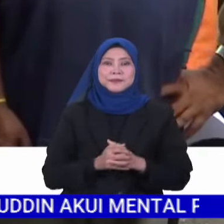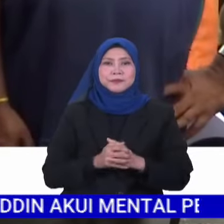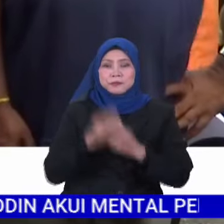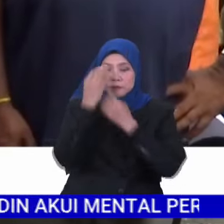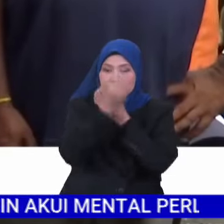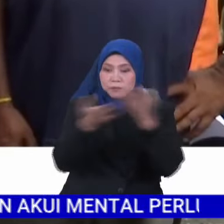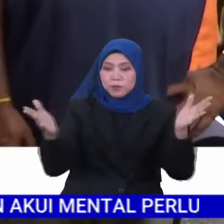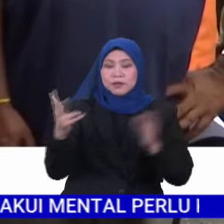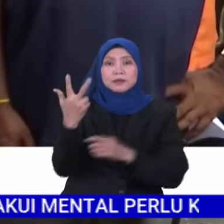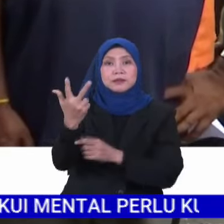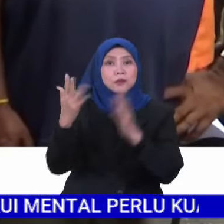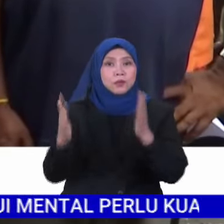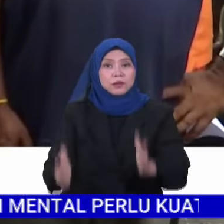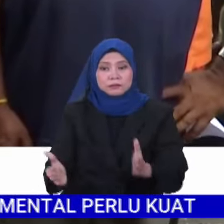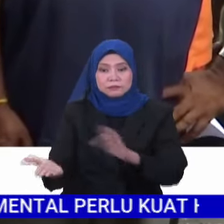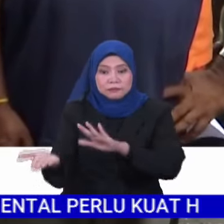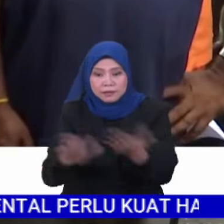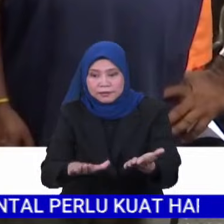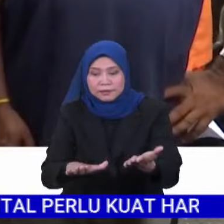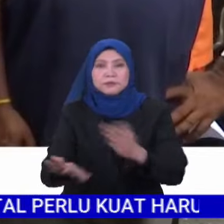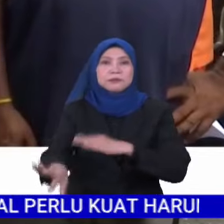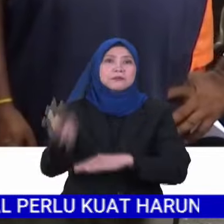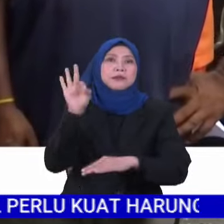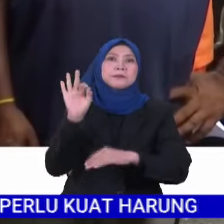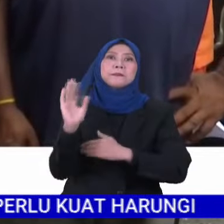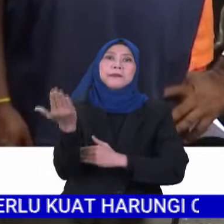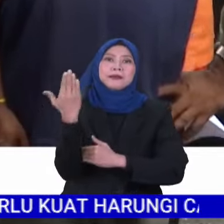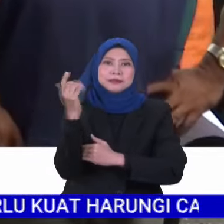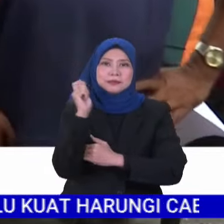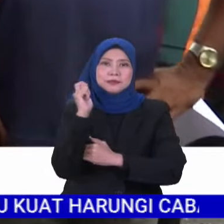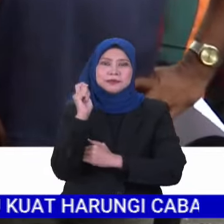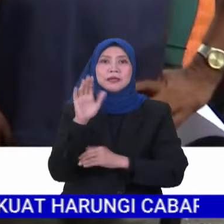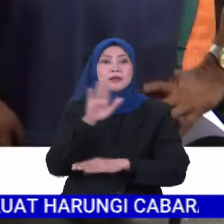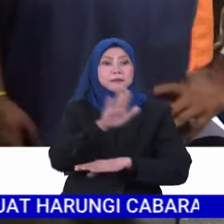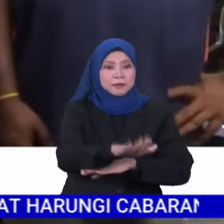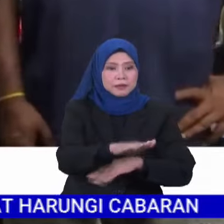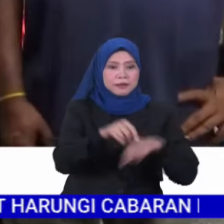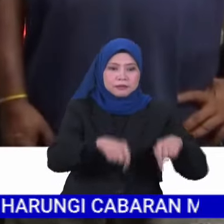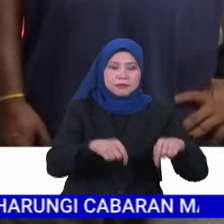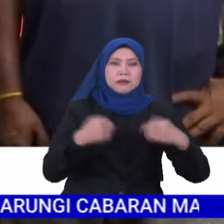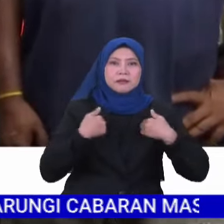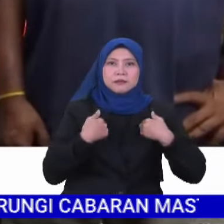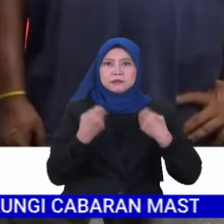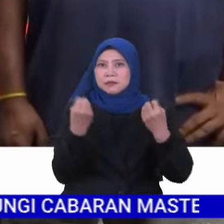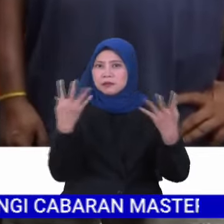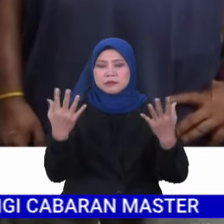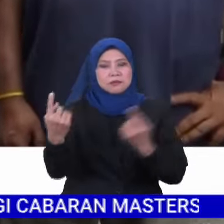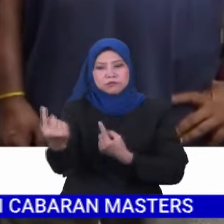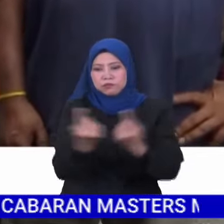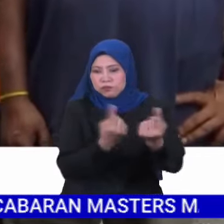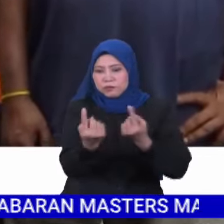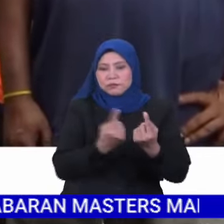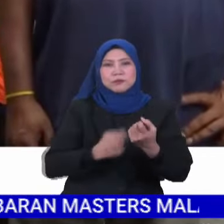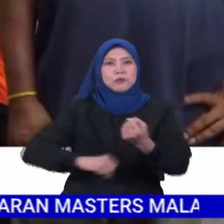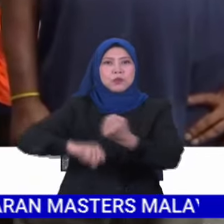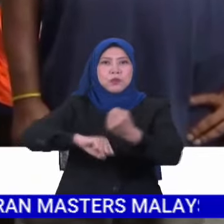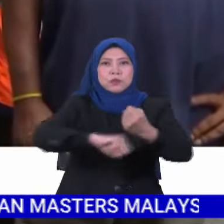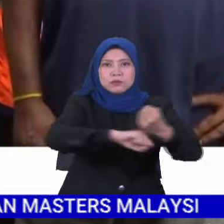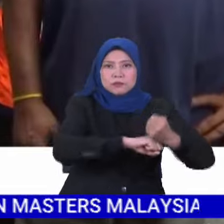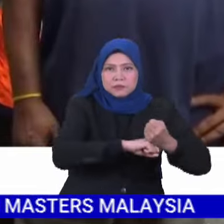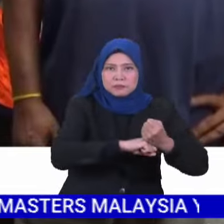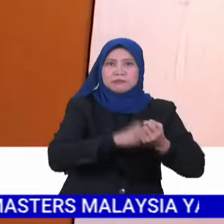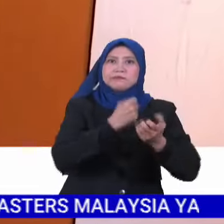A3 Bang setelah pun ditemui pagi tadi Adana pada petang ini pelbagai pihak tampil menghulurkan sumbangan